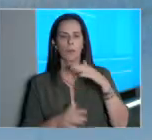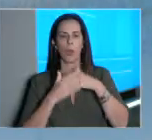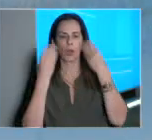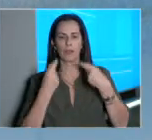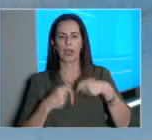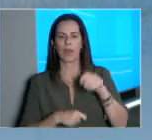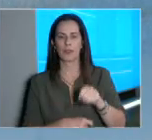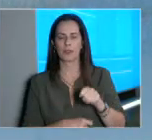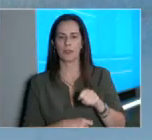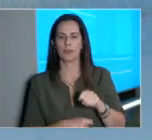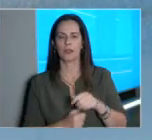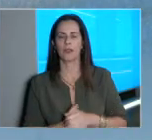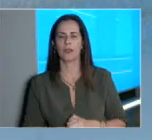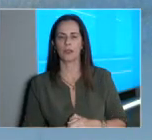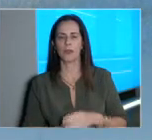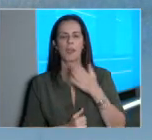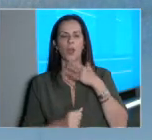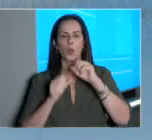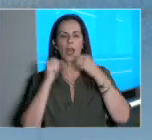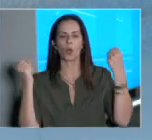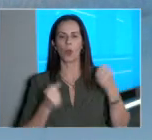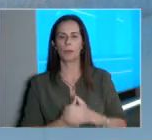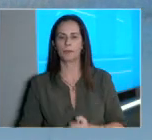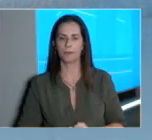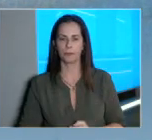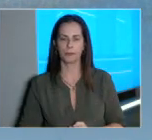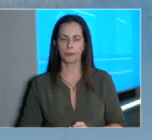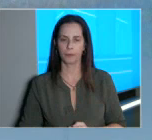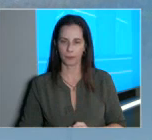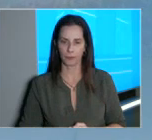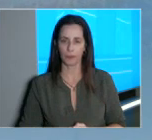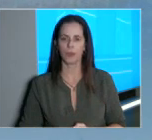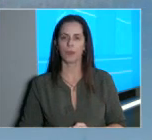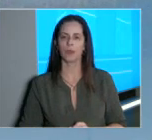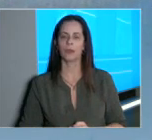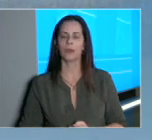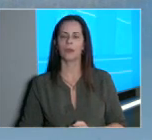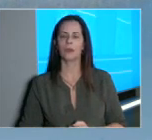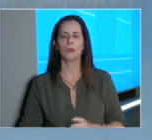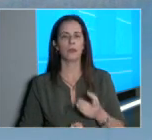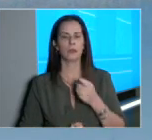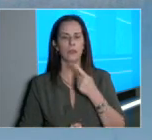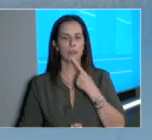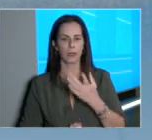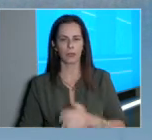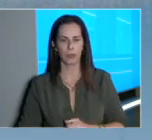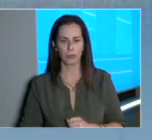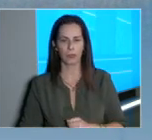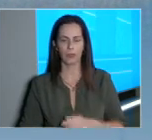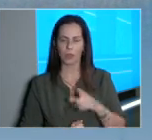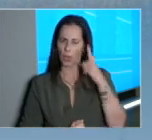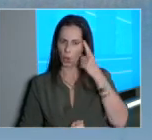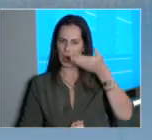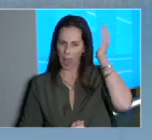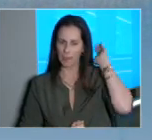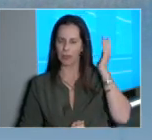טוב לחבר הכנסת יצחק פינדרוס מיהדות התורה. בוקר טוב. בוקר טוב. תגיד, אתה יודע,